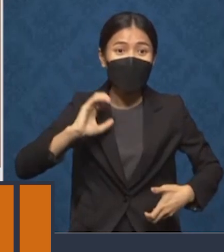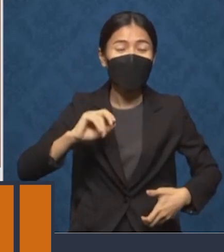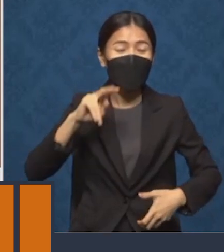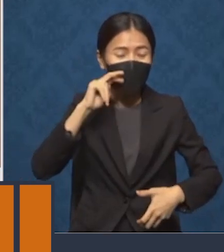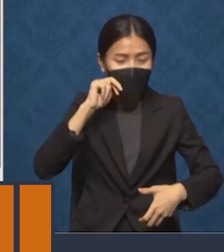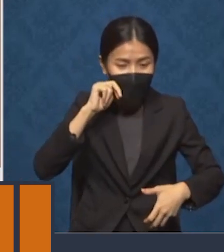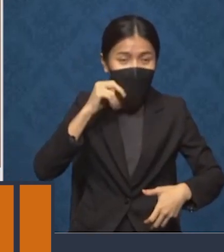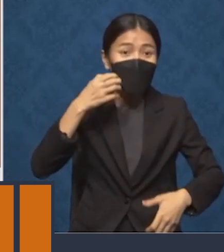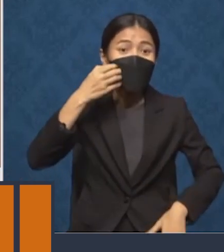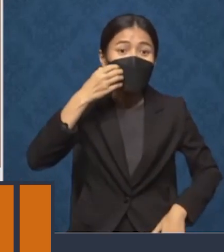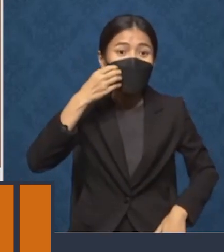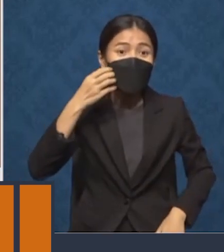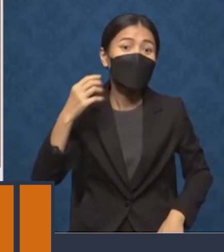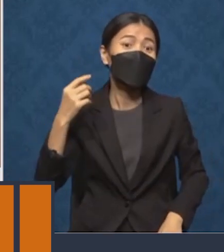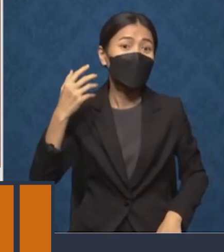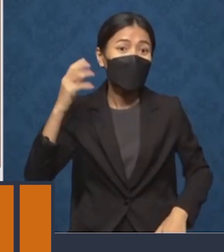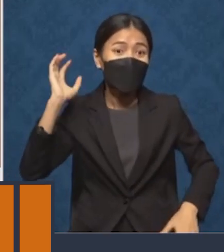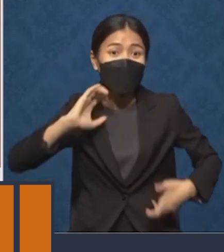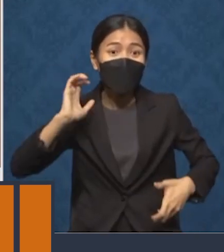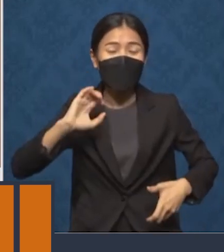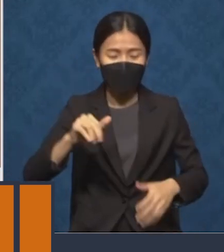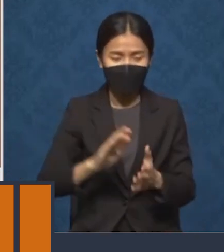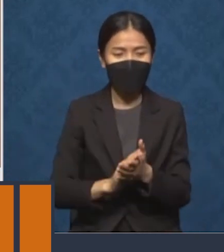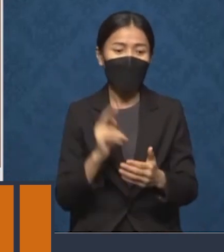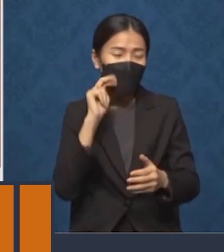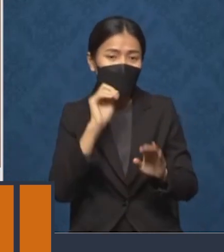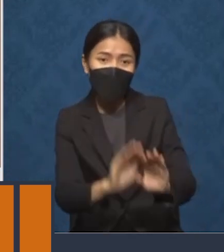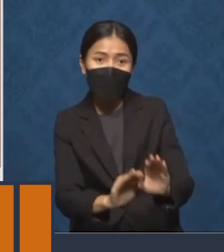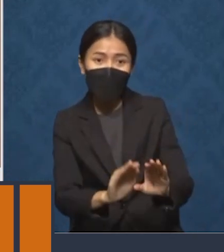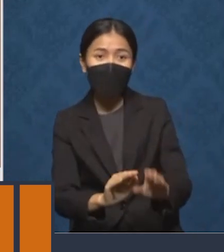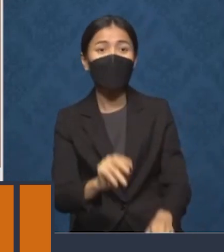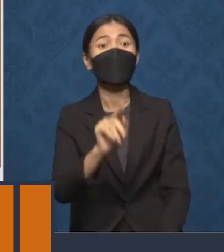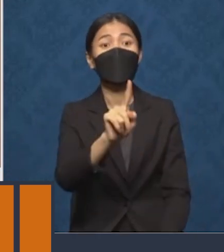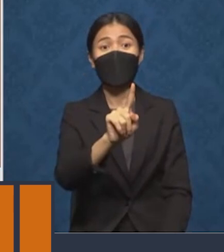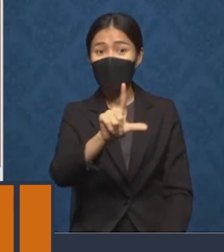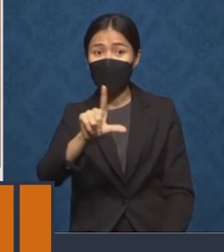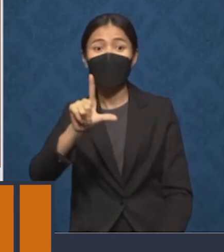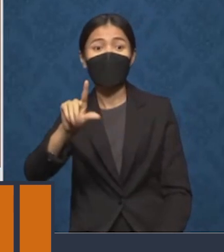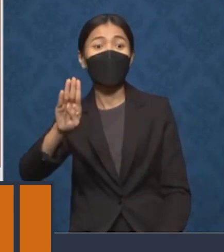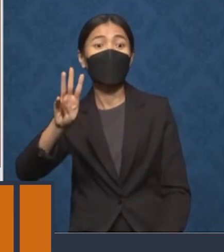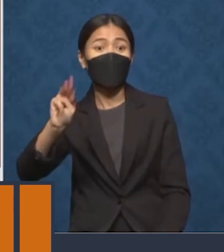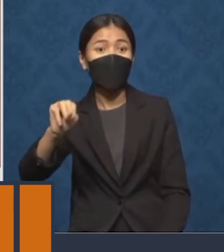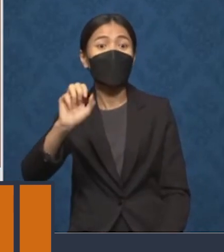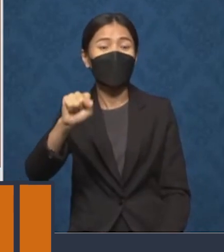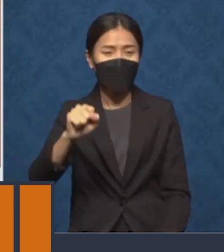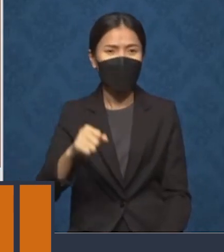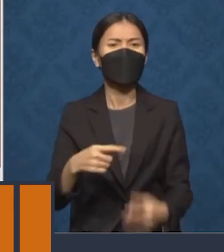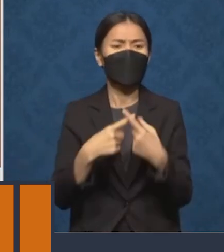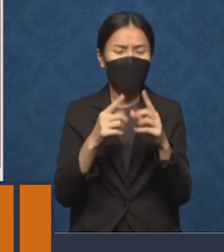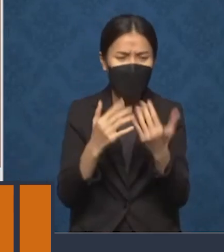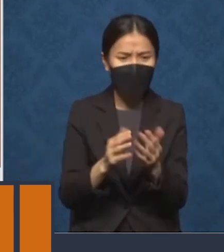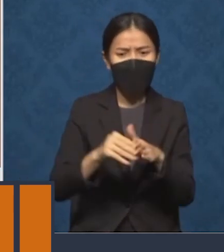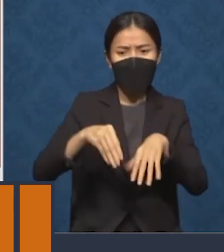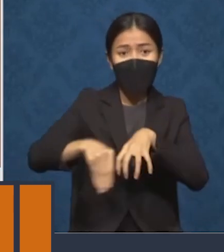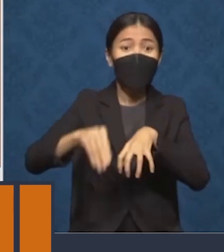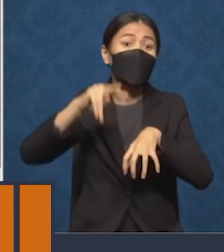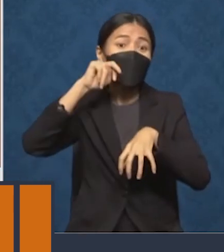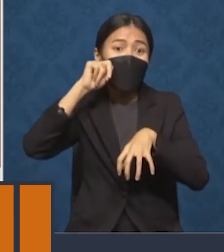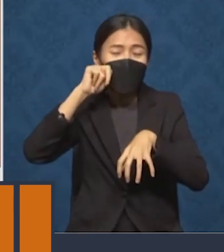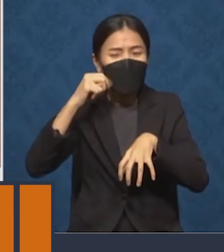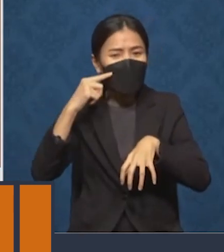ไปแต่กรมชลประทานก็ยังที่จะหวงของแล้วก็ขอเอาไว้ทำเองนะคะเป็นร้อยกว่าโครงการแทนที่